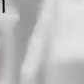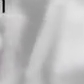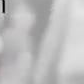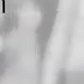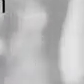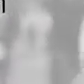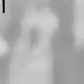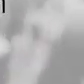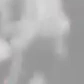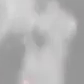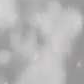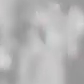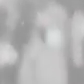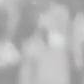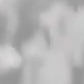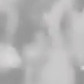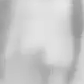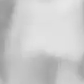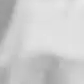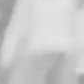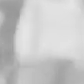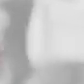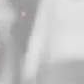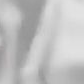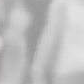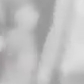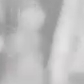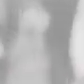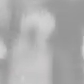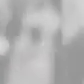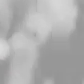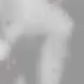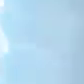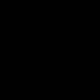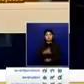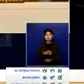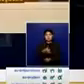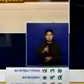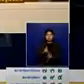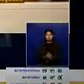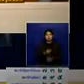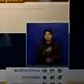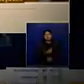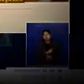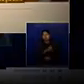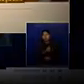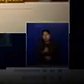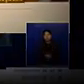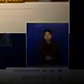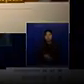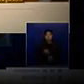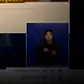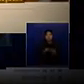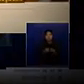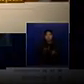านเป็นต้นต่อทั้งหมดนะครับหากท่านไม่ยึดอำนาจในวันนั้นก็จะไม่มีเหตุการณ์ในวันนี้นะครับ การทำลายสถาบันครอบครั